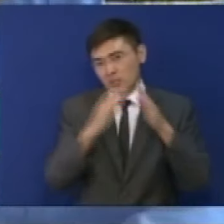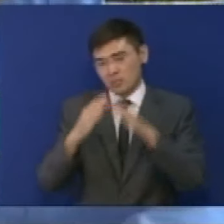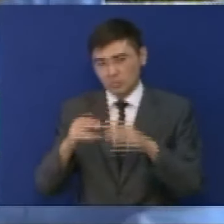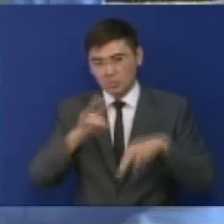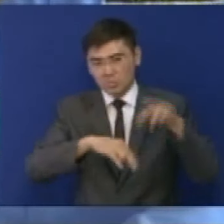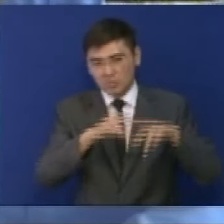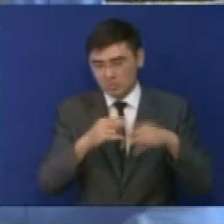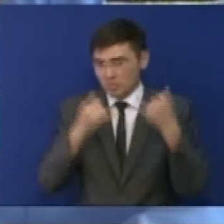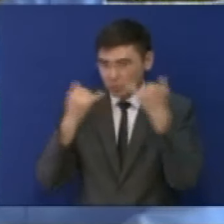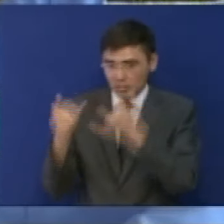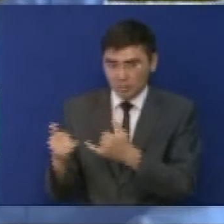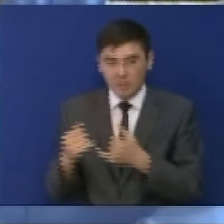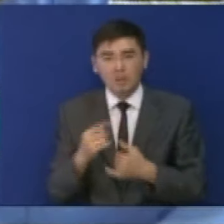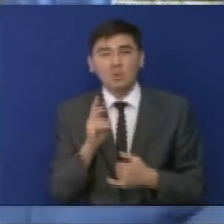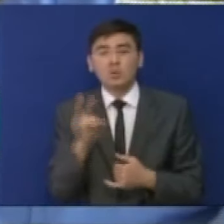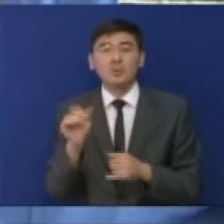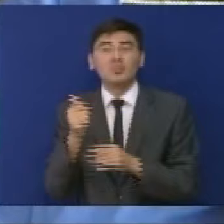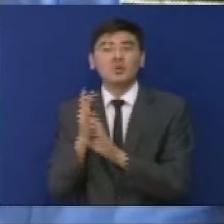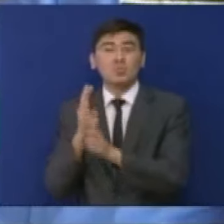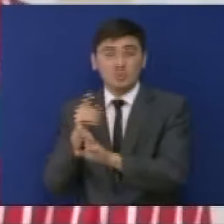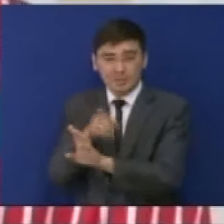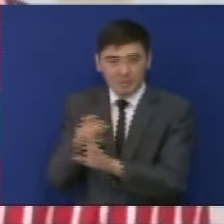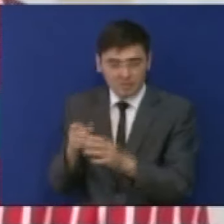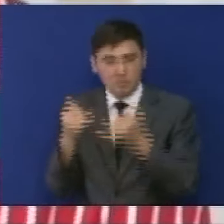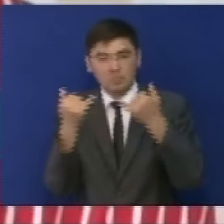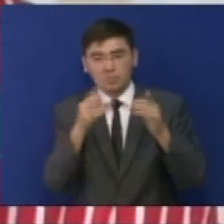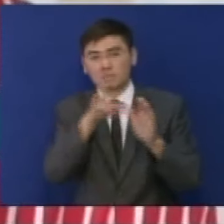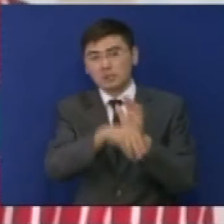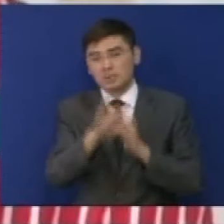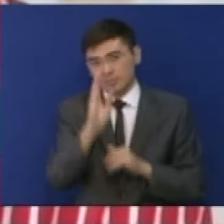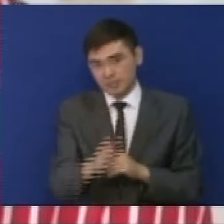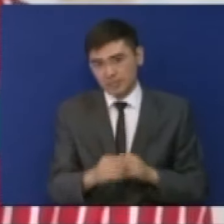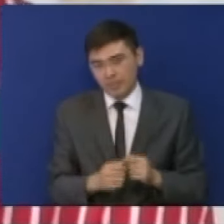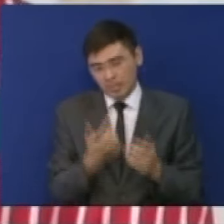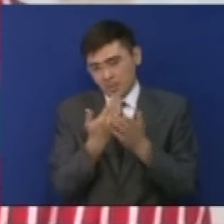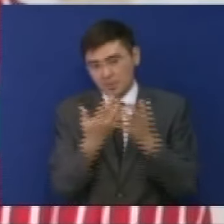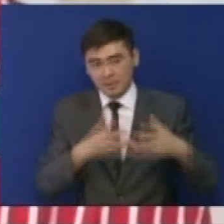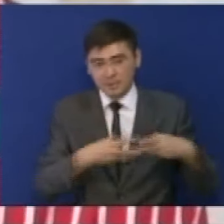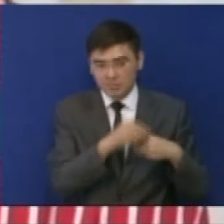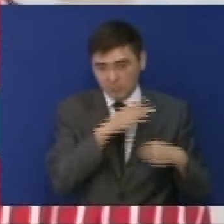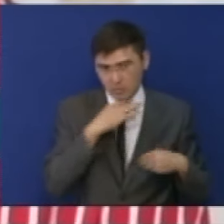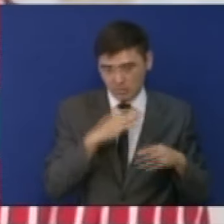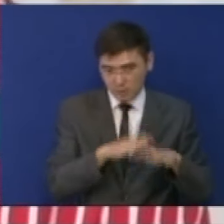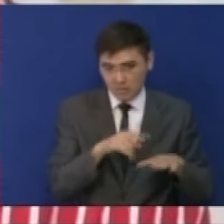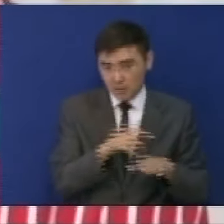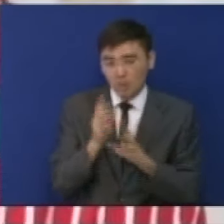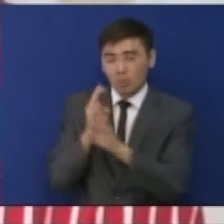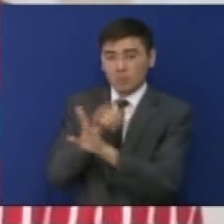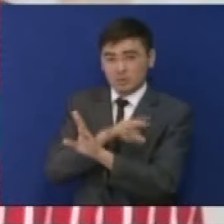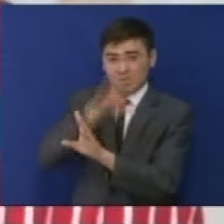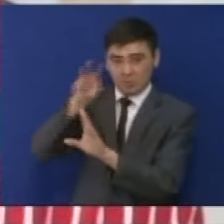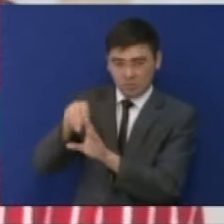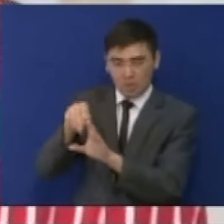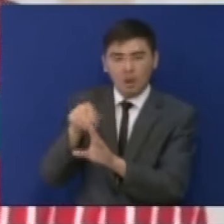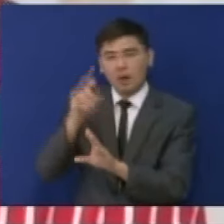микрорайоне Карагайлы. Получат ее первоочередники. Дело в том, что если многодетная стоит в очереди, мы же тогда же государство не может